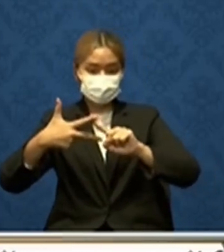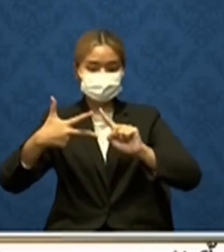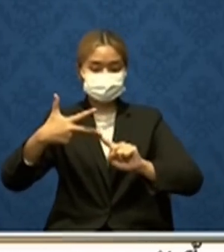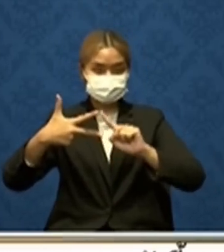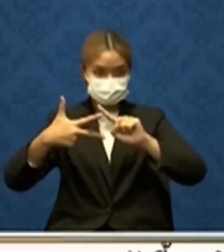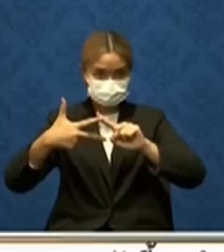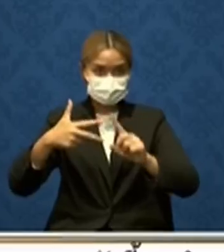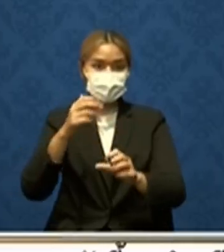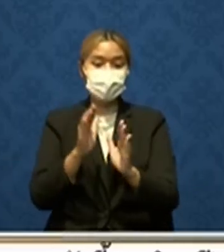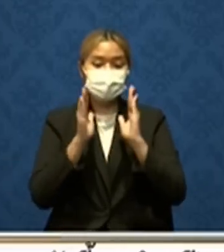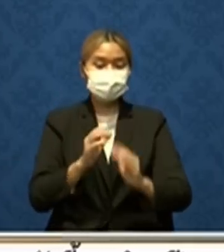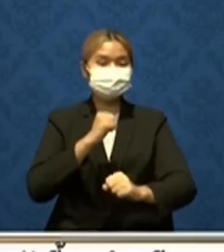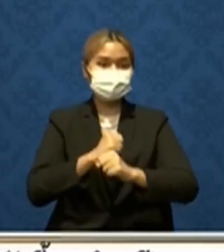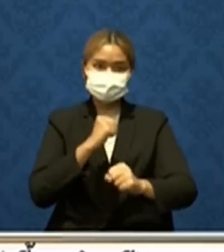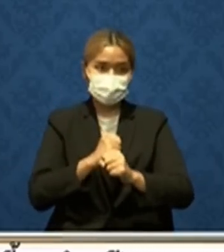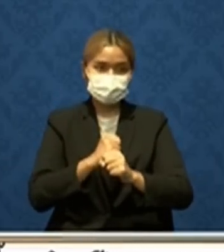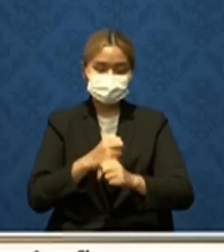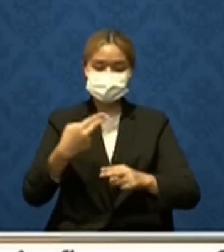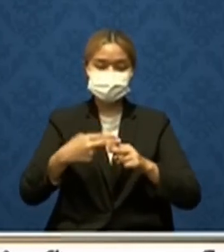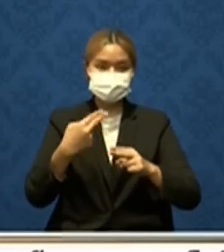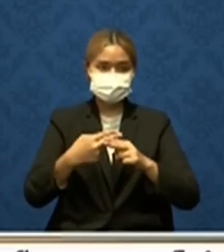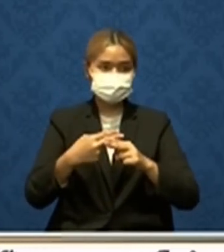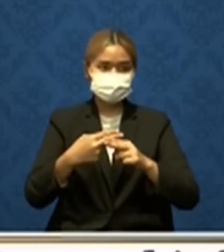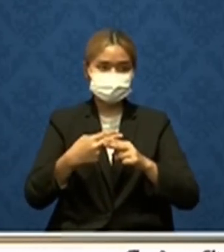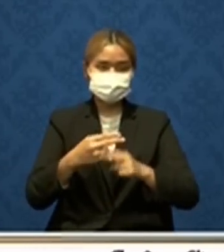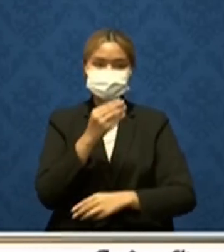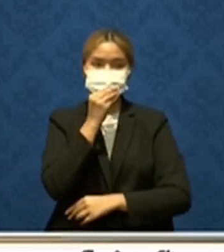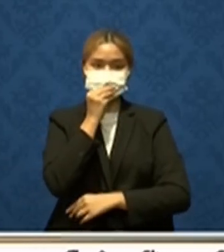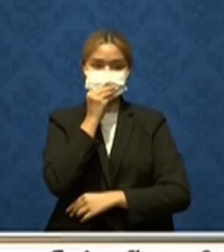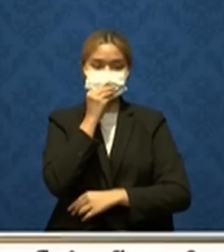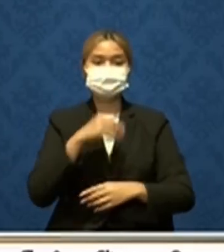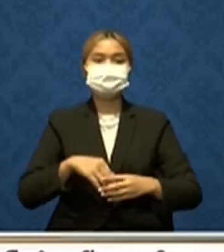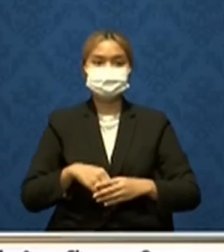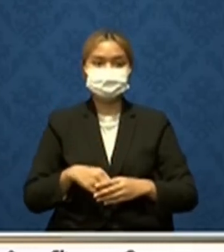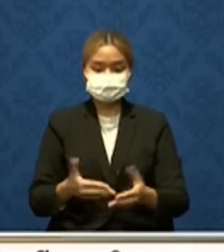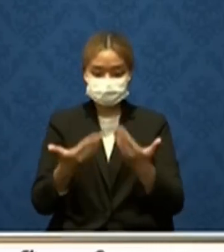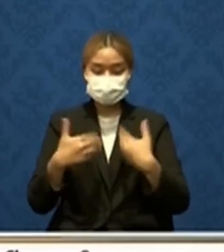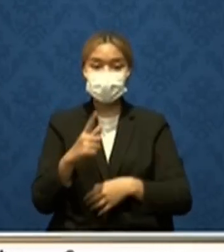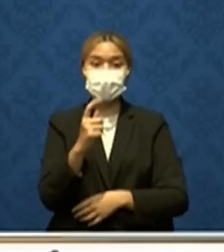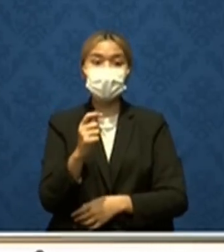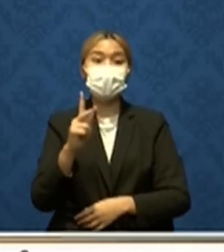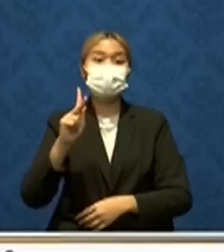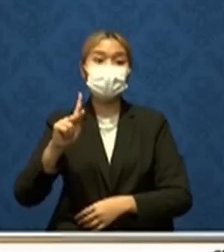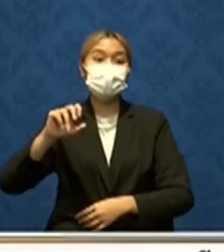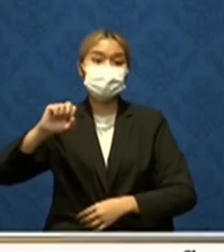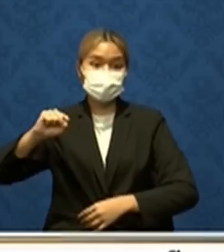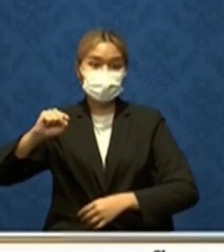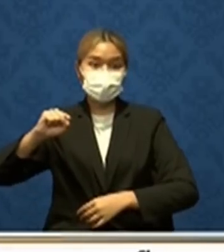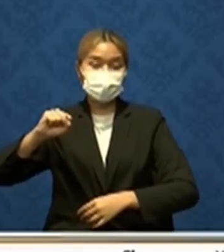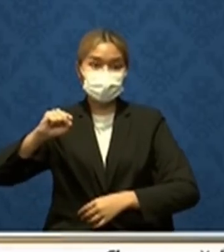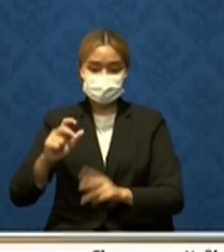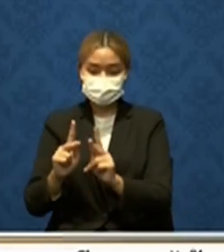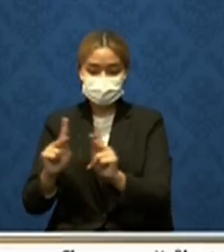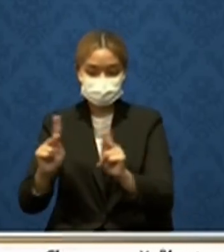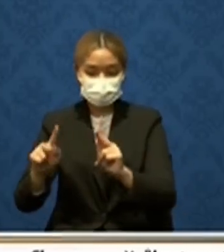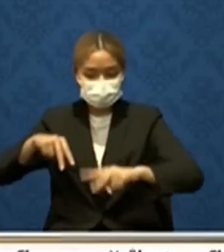รายผมขออนุญาตไม่เอ่ยชื่อนะครับจากนั้นพูดในการออกค่ะ 2ก็ตั้งกรรมการสืบสวนต่อไปเพื่อ